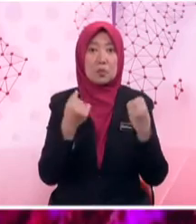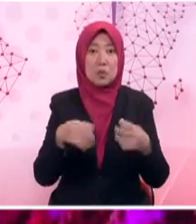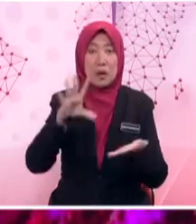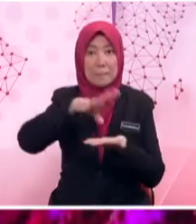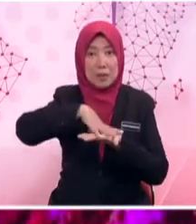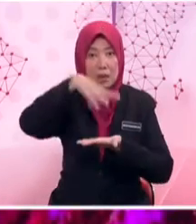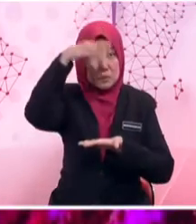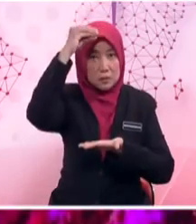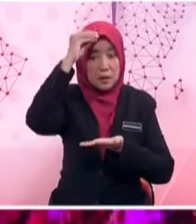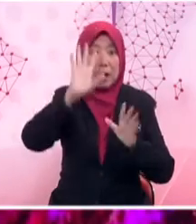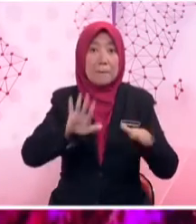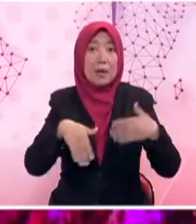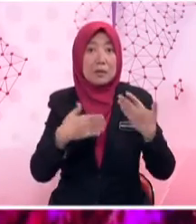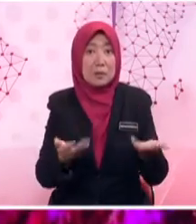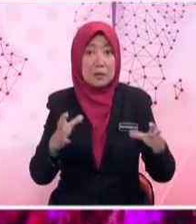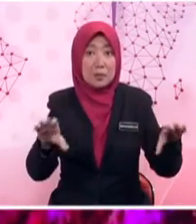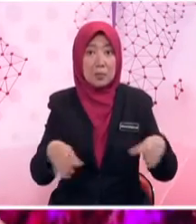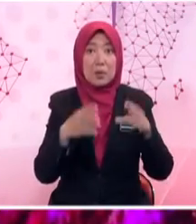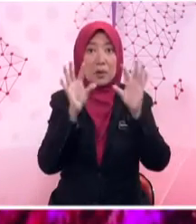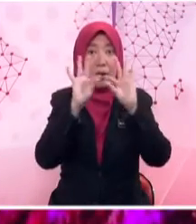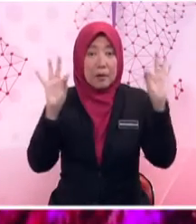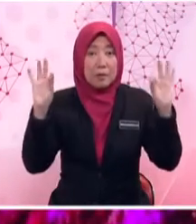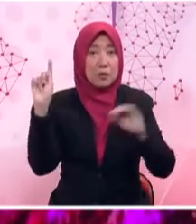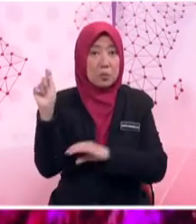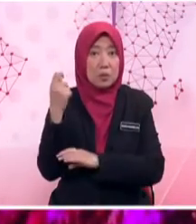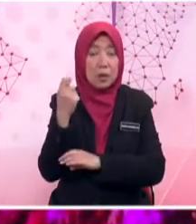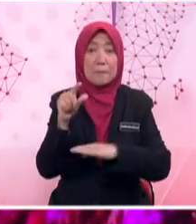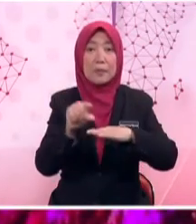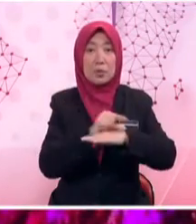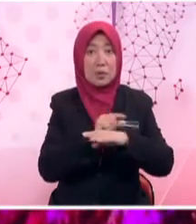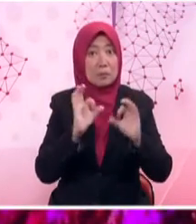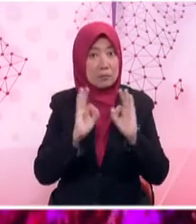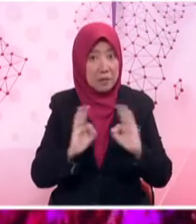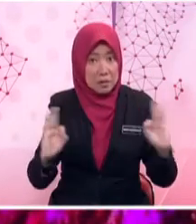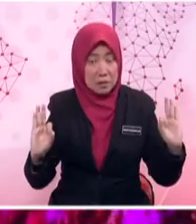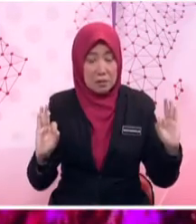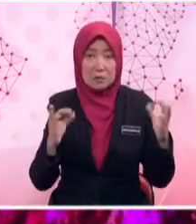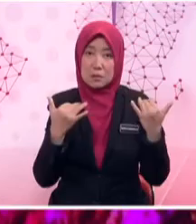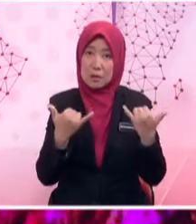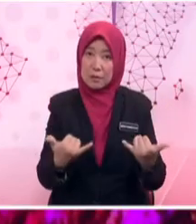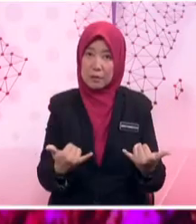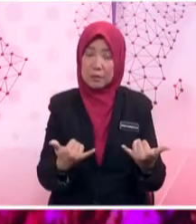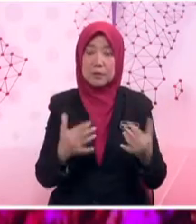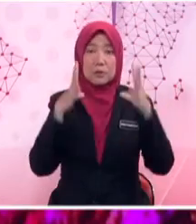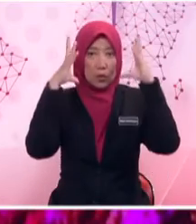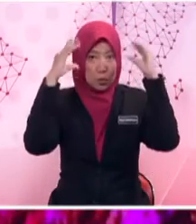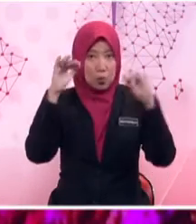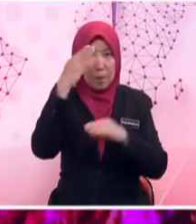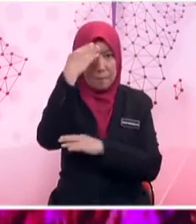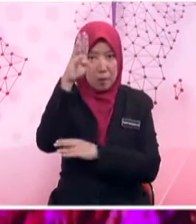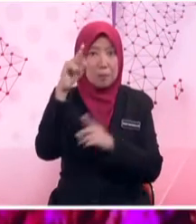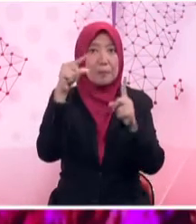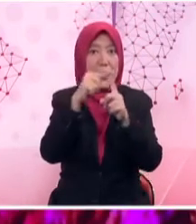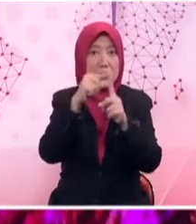nak membina ayat tunggal menggunakan frasa. Kali ini cikgu cuma bagi perkataan saja dan cikgu